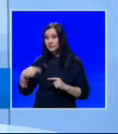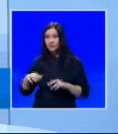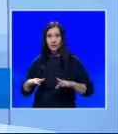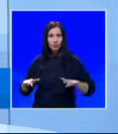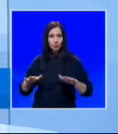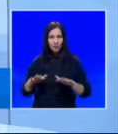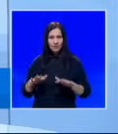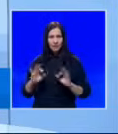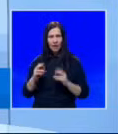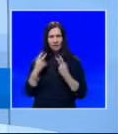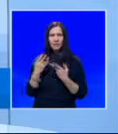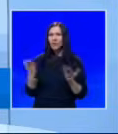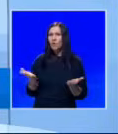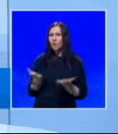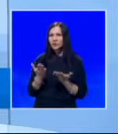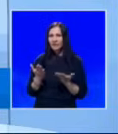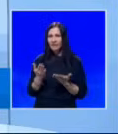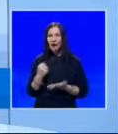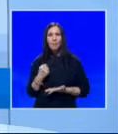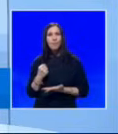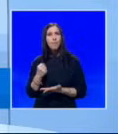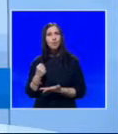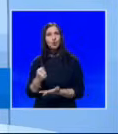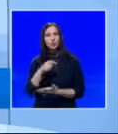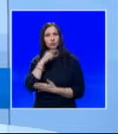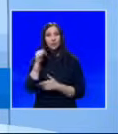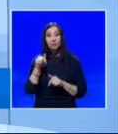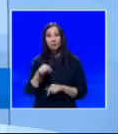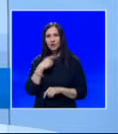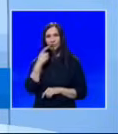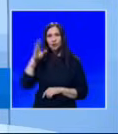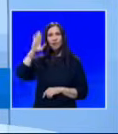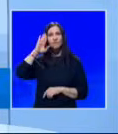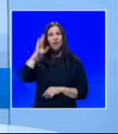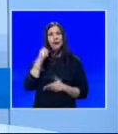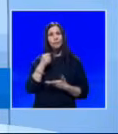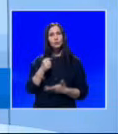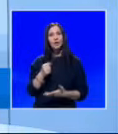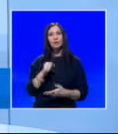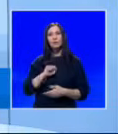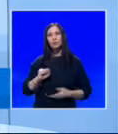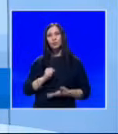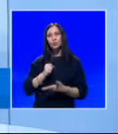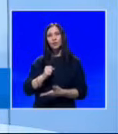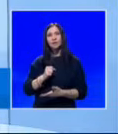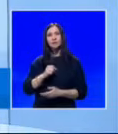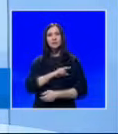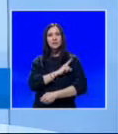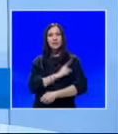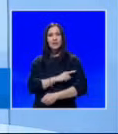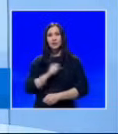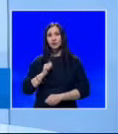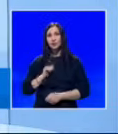на ситуацията. Но нека видим какво става. Бюджета на Русия за тази година, военния бюджет и бюджета за силите за сигурност е